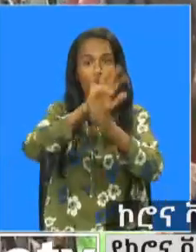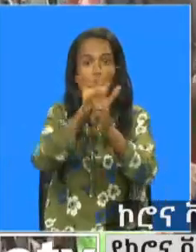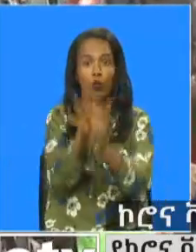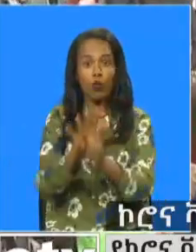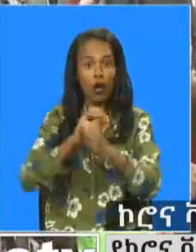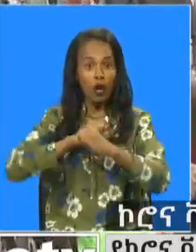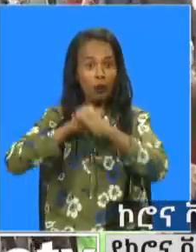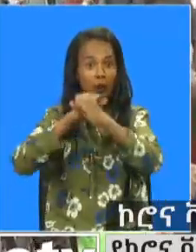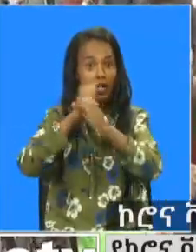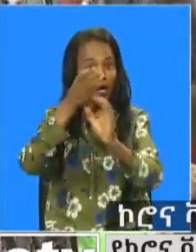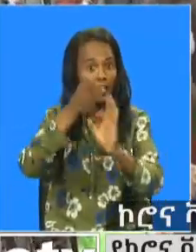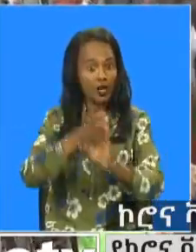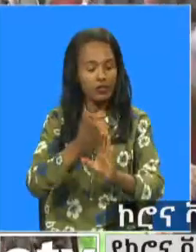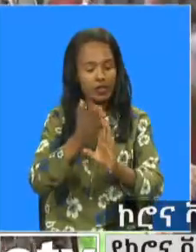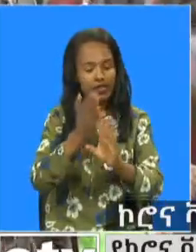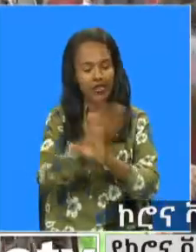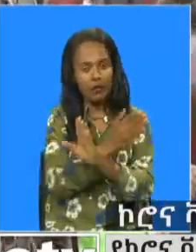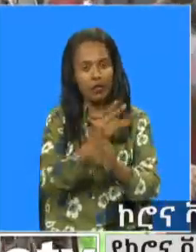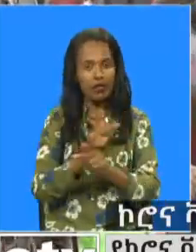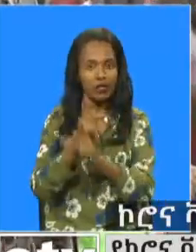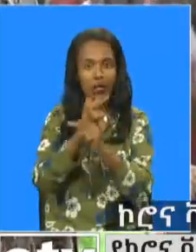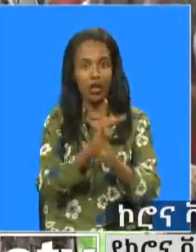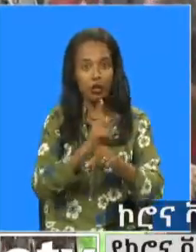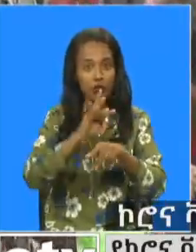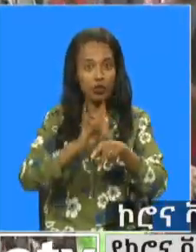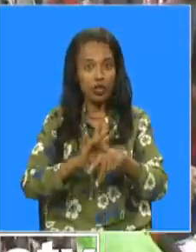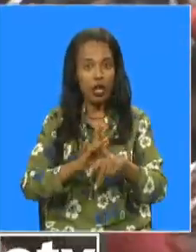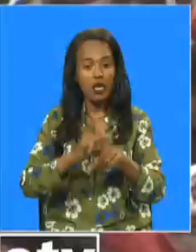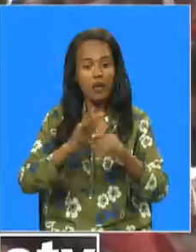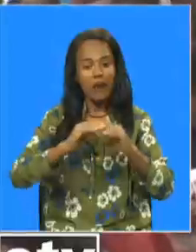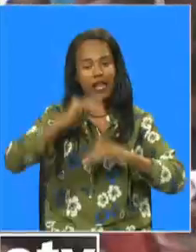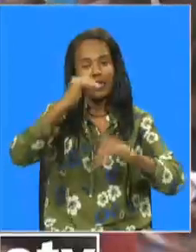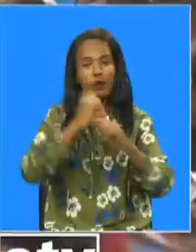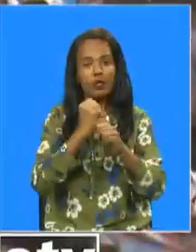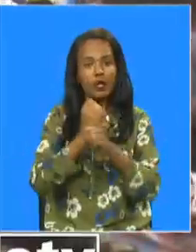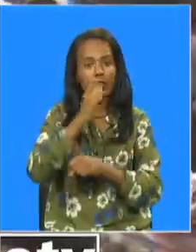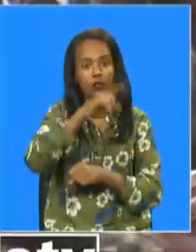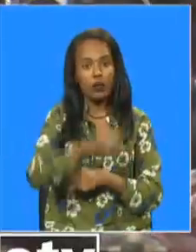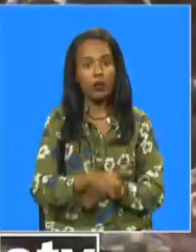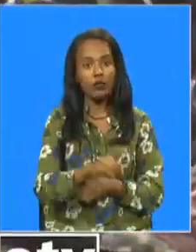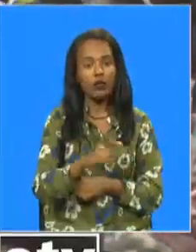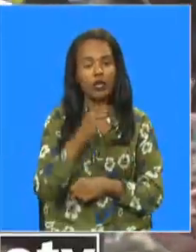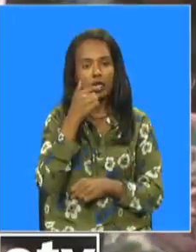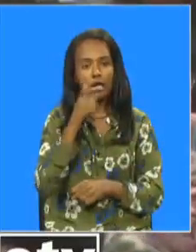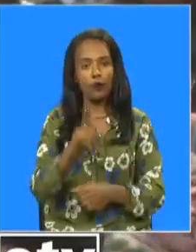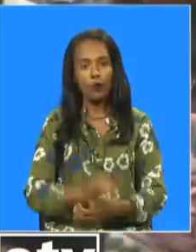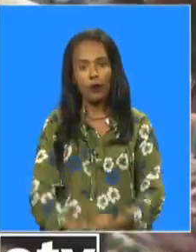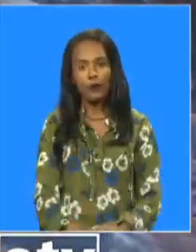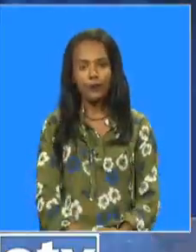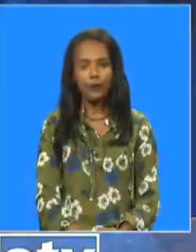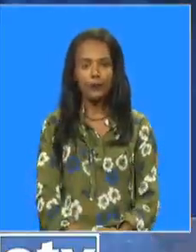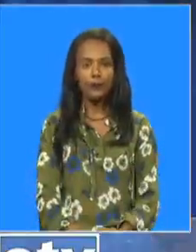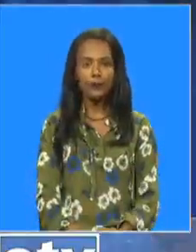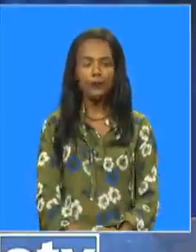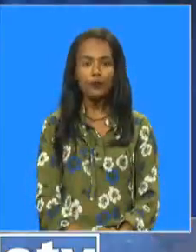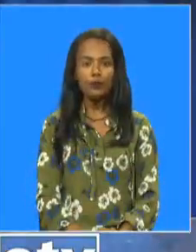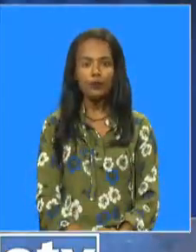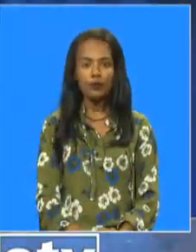ወረርሽኝ ከመከላከል አንጻርም ቅድመ ጥንቃቄ እርምጃዎች ላይ በለጠ መስራት እንደሚያስፈልግ ተጠቁሟል።